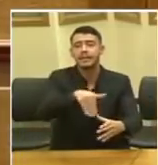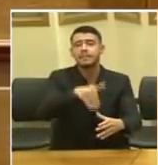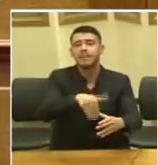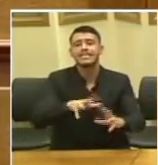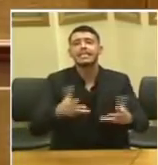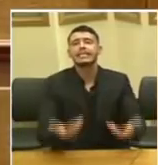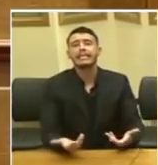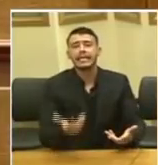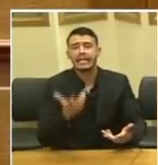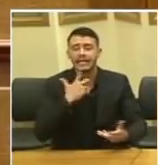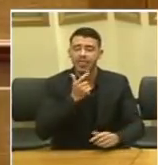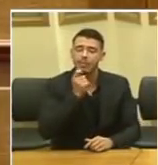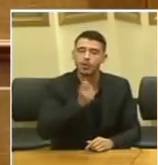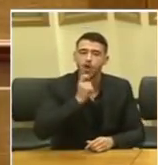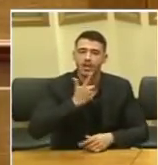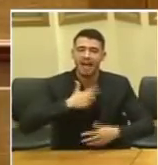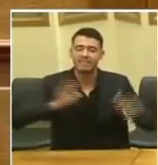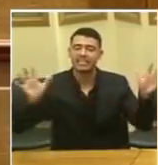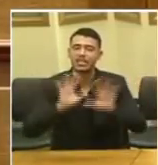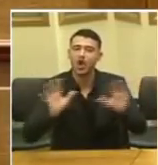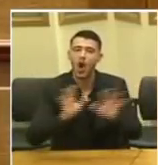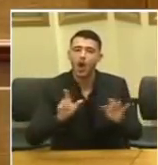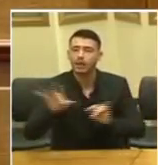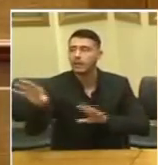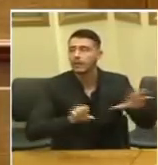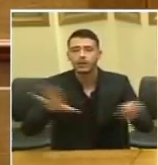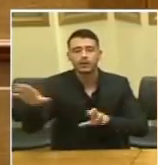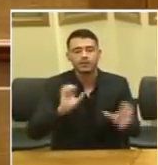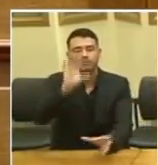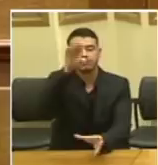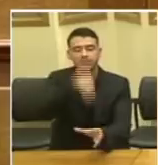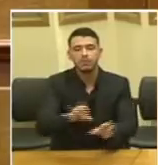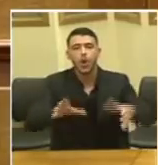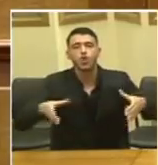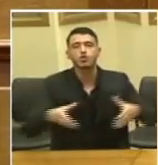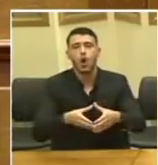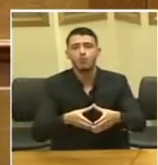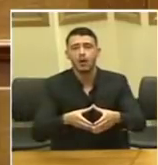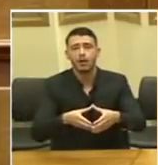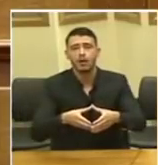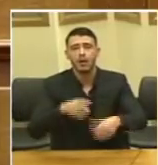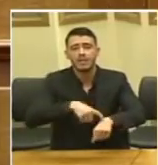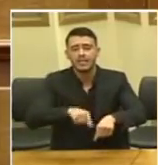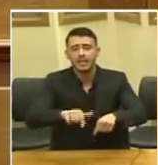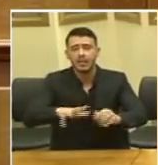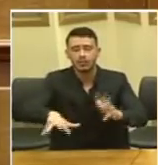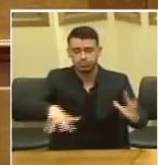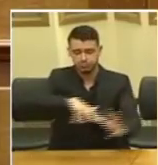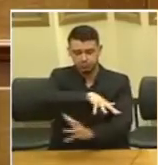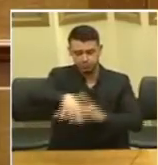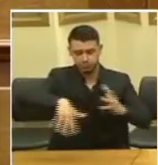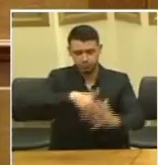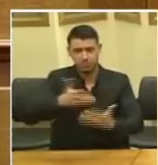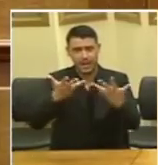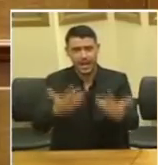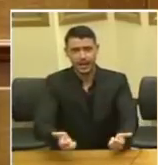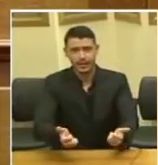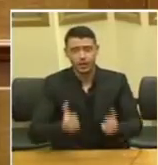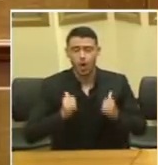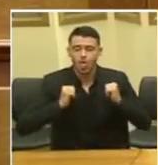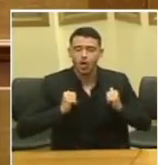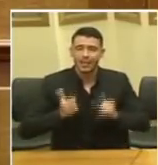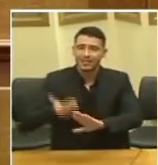σωλήνα το οποίο βρίσκεται εν πλήρη τρικυμία κρανίο. Μας είπε ο κ. Θεοδωράκης στη Βουλή των Ελλήνων πριν από